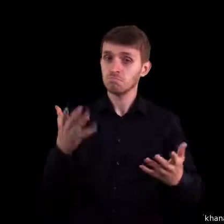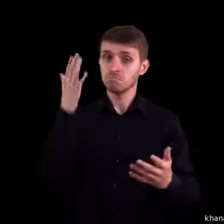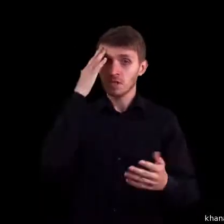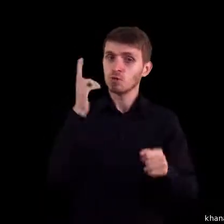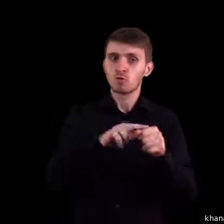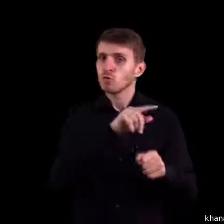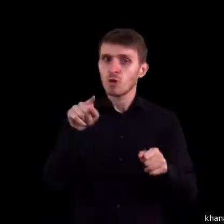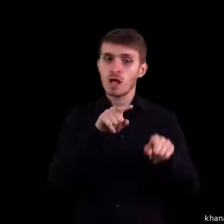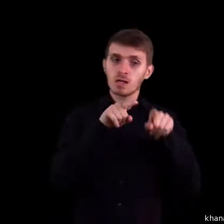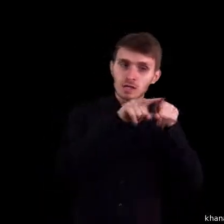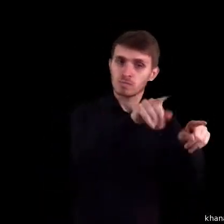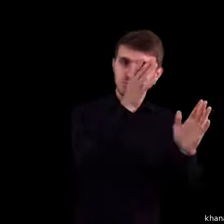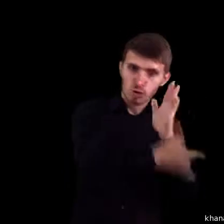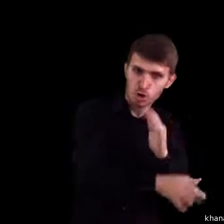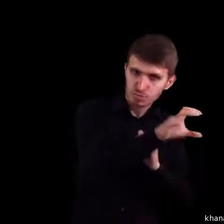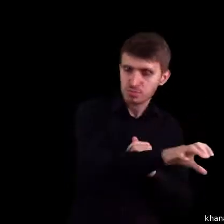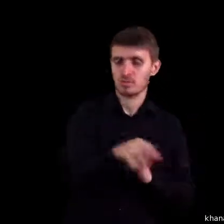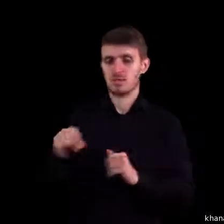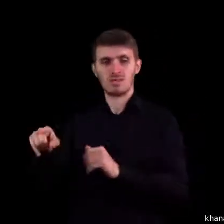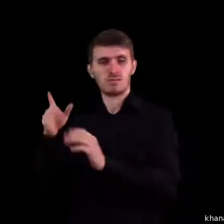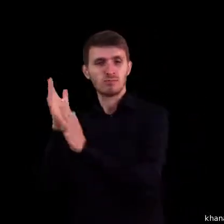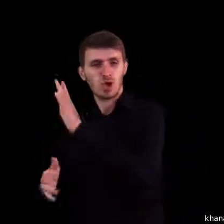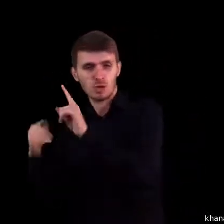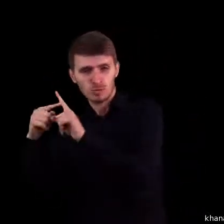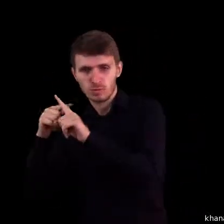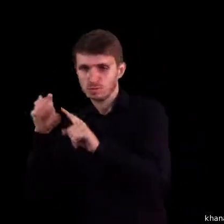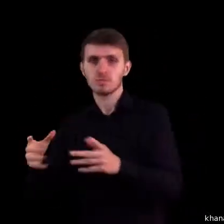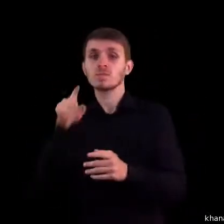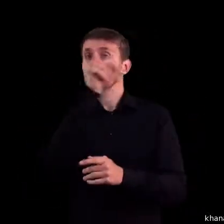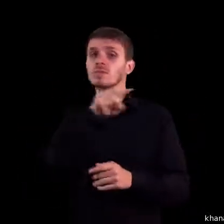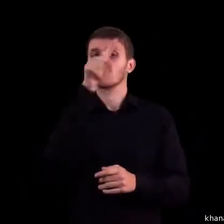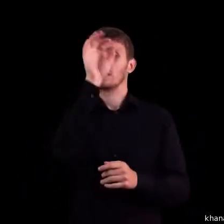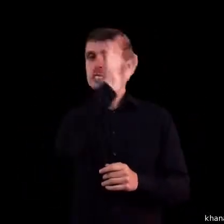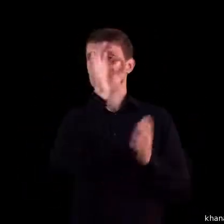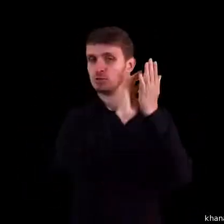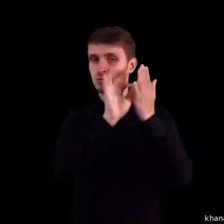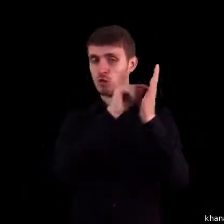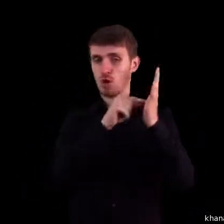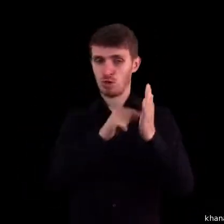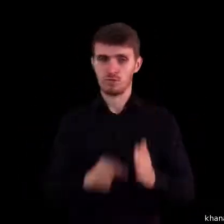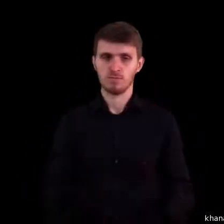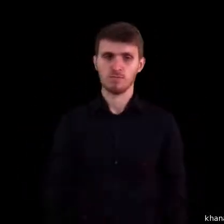proste równoległe i